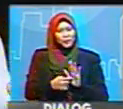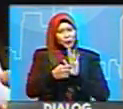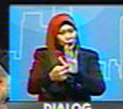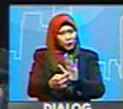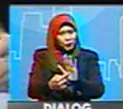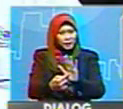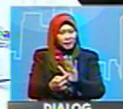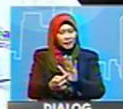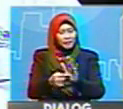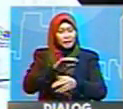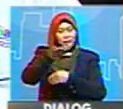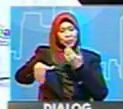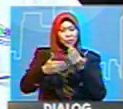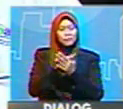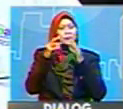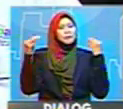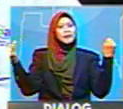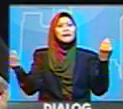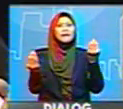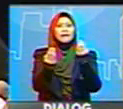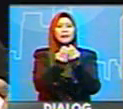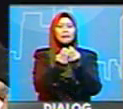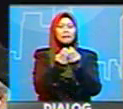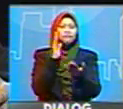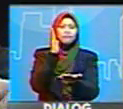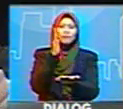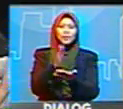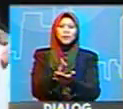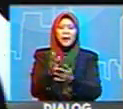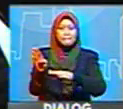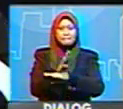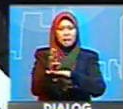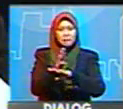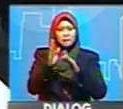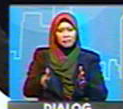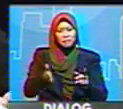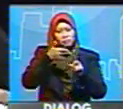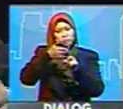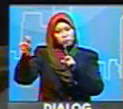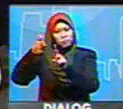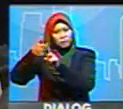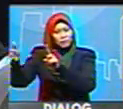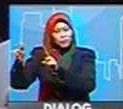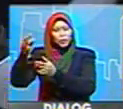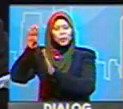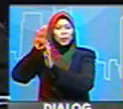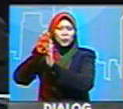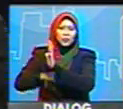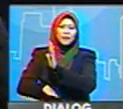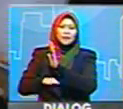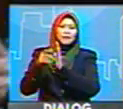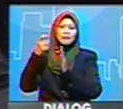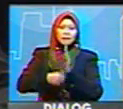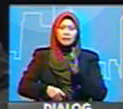itu seluruh masyarakat sebenarnya memboikot peniaga-peniaga yang ingkar ya untuk menurunkan harga kerana kesan